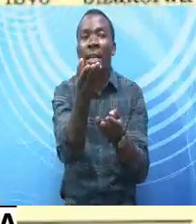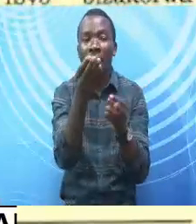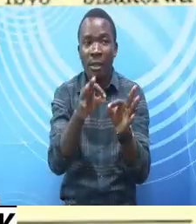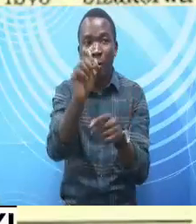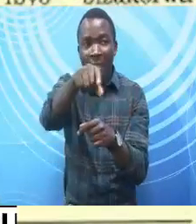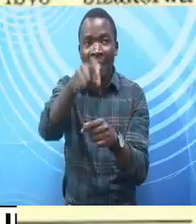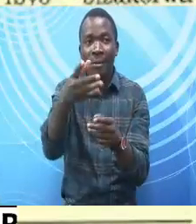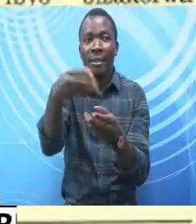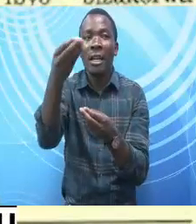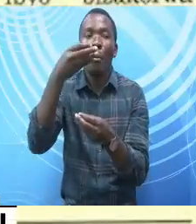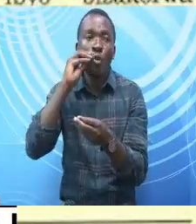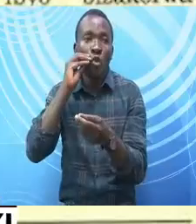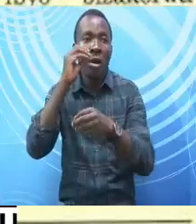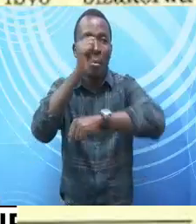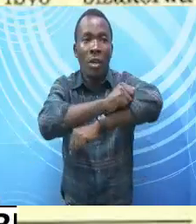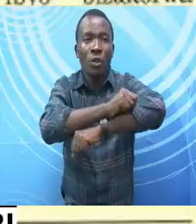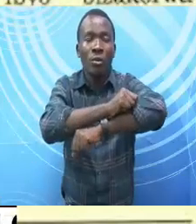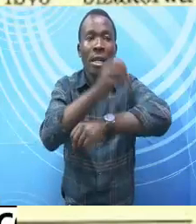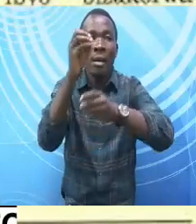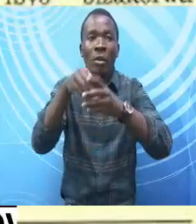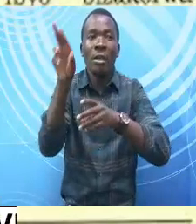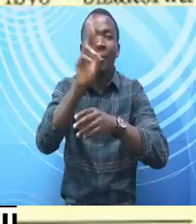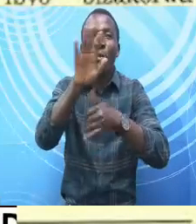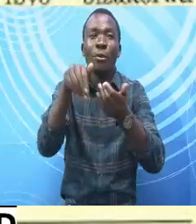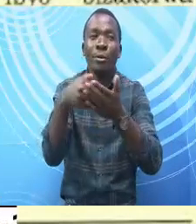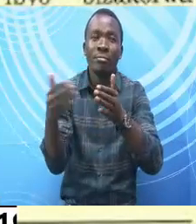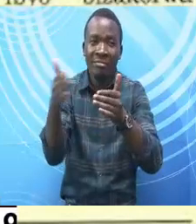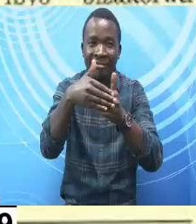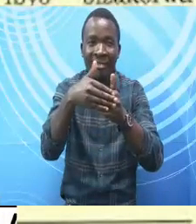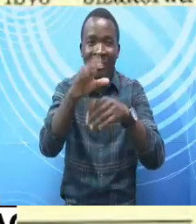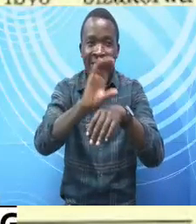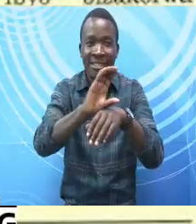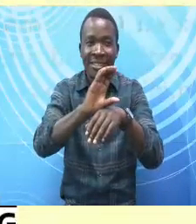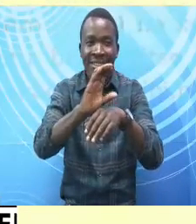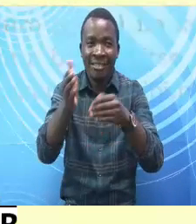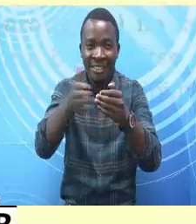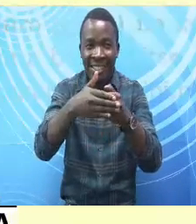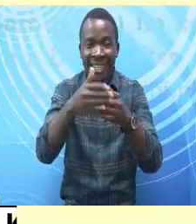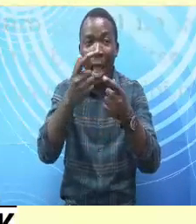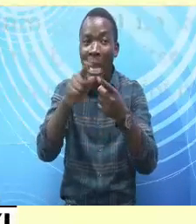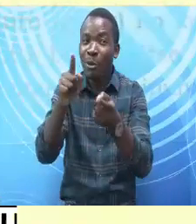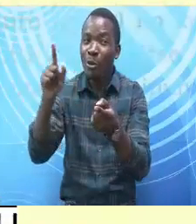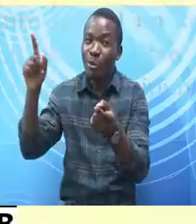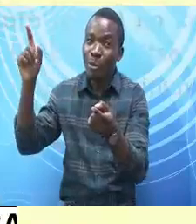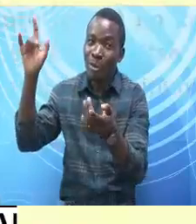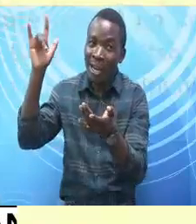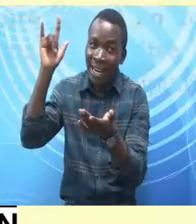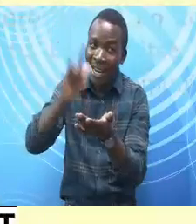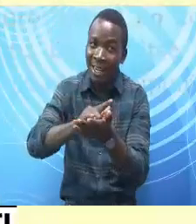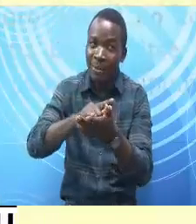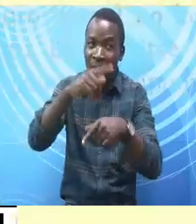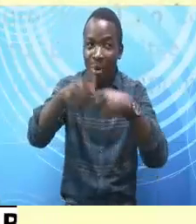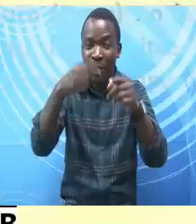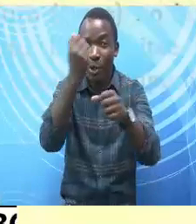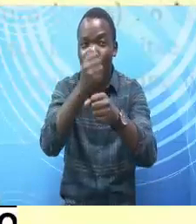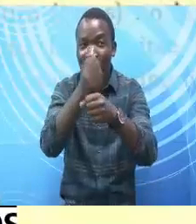babitahana, amashuri yose harimo na za kaminuza nayo yafunzwe, insengero zafunzwe, gusa ikibuga mpuzamahanga cya Kigali kizakomeza gukora,